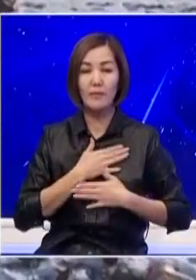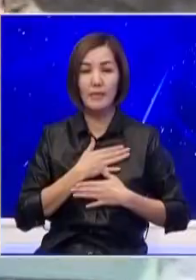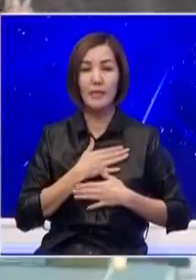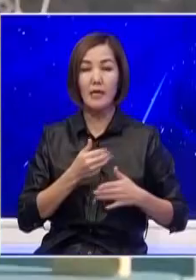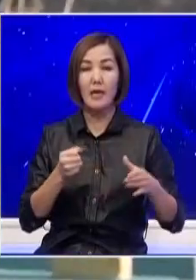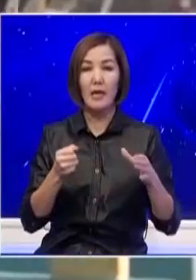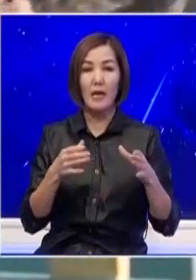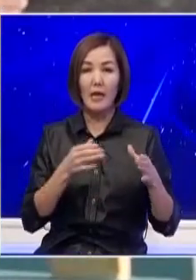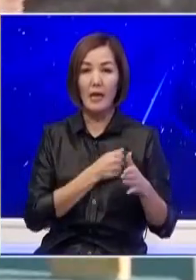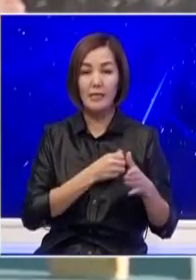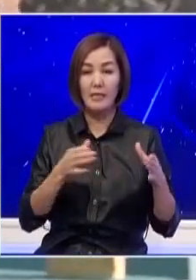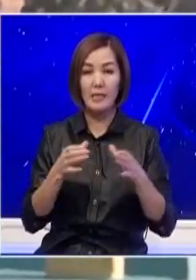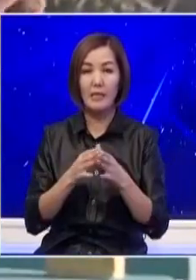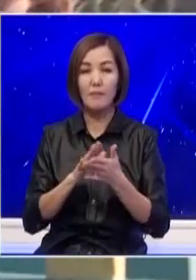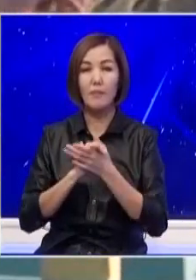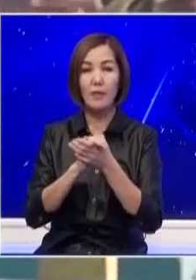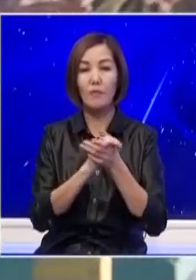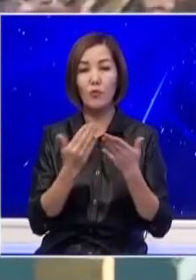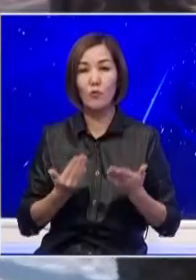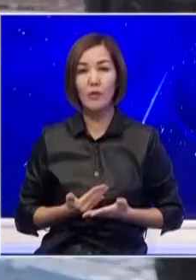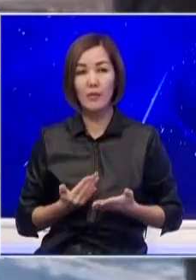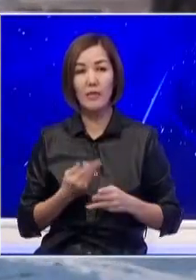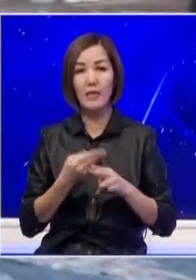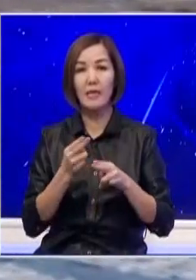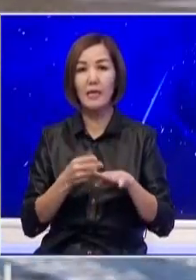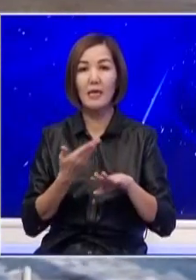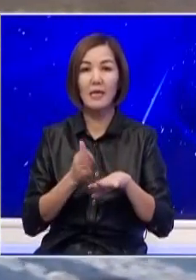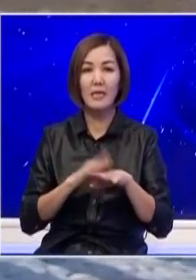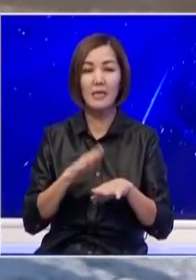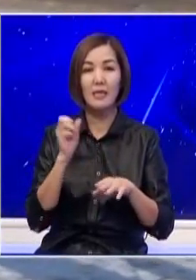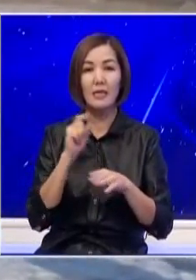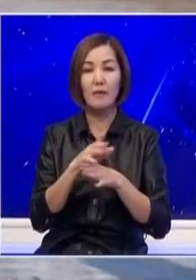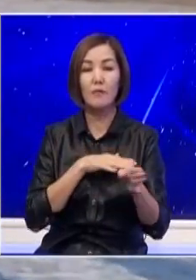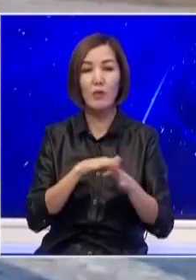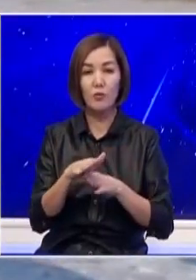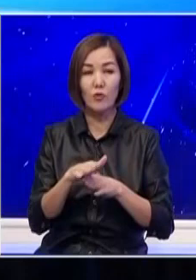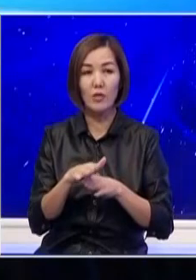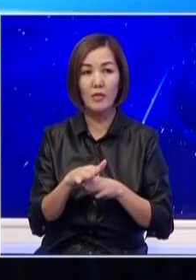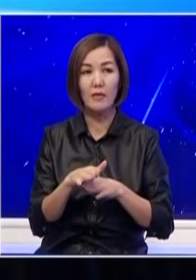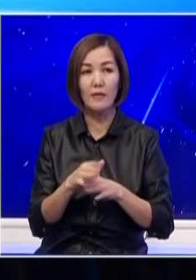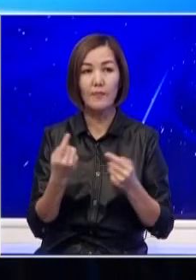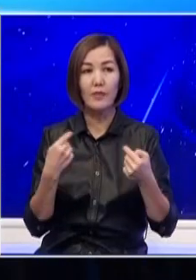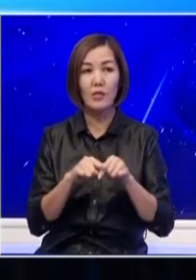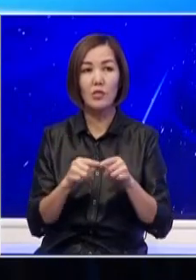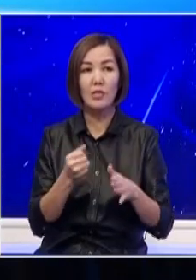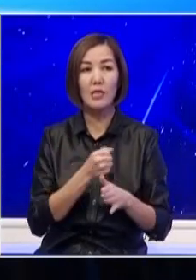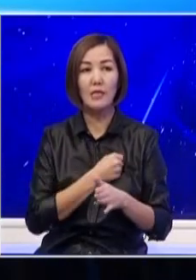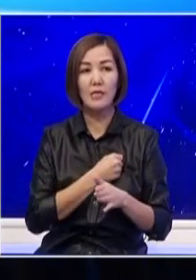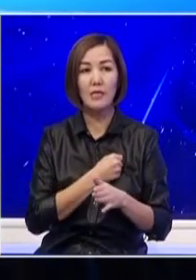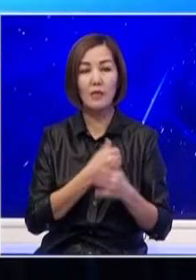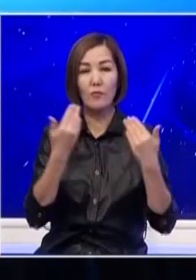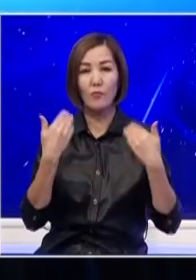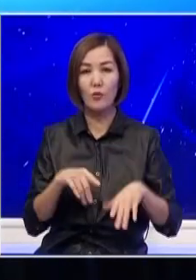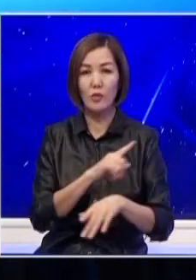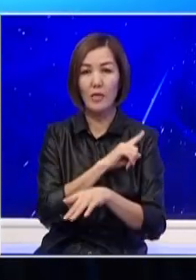әскерлер бейбет өмірде ең қиын тапсырмаларды орындайды. Және де инженерлік әскерлер ол бойына